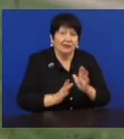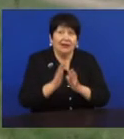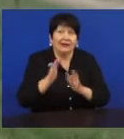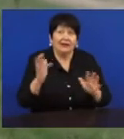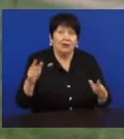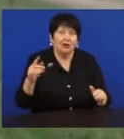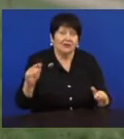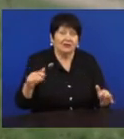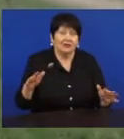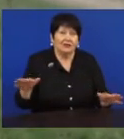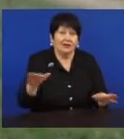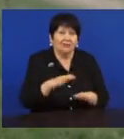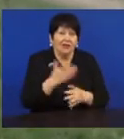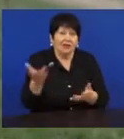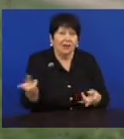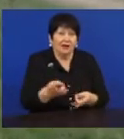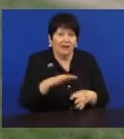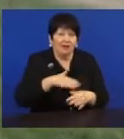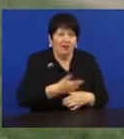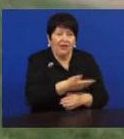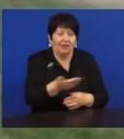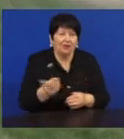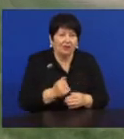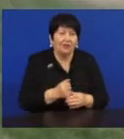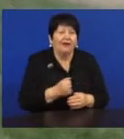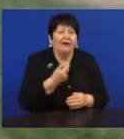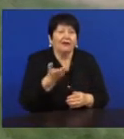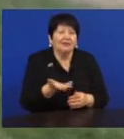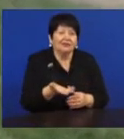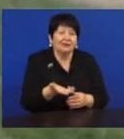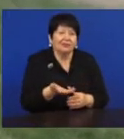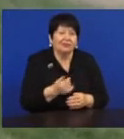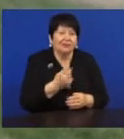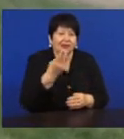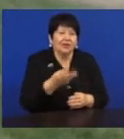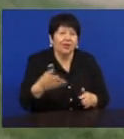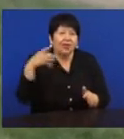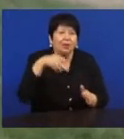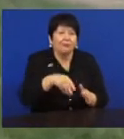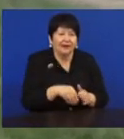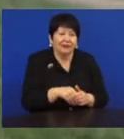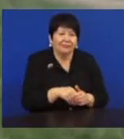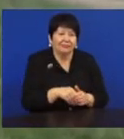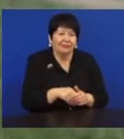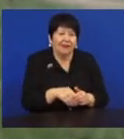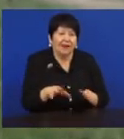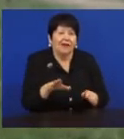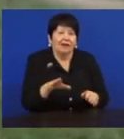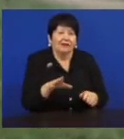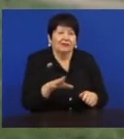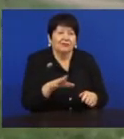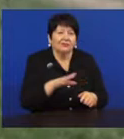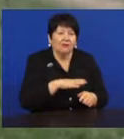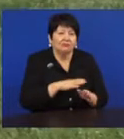natura și mediul are nevoie de noi, că atunci când ne vom implica și